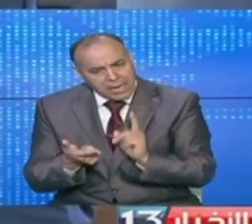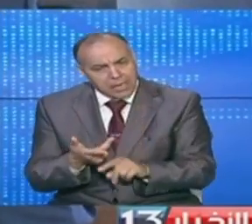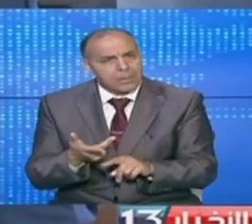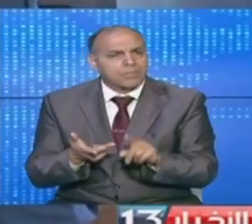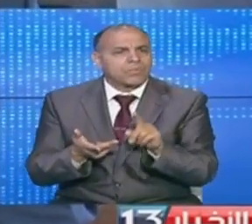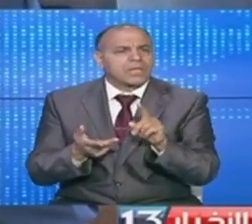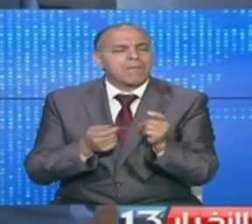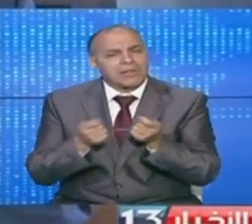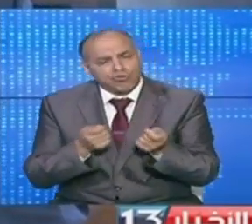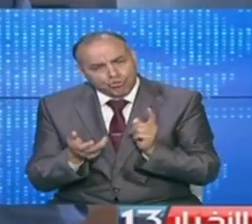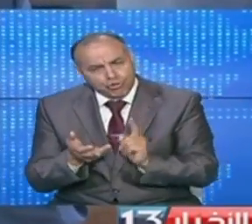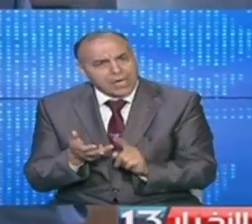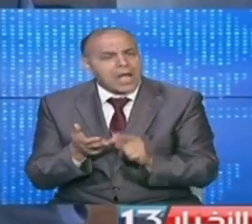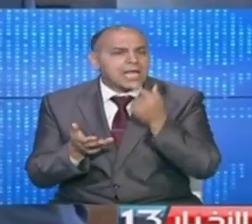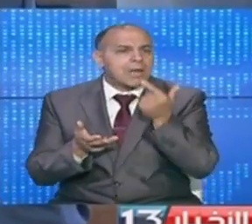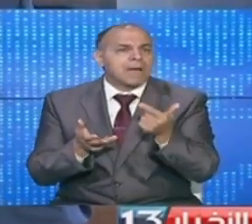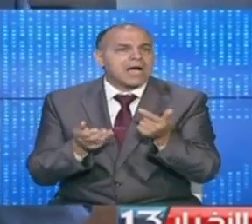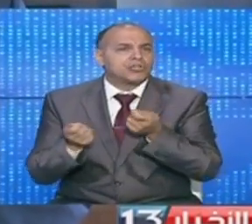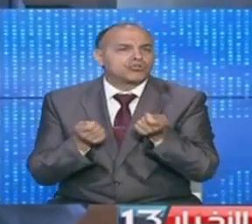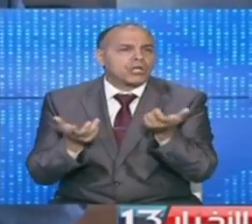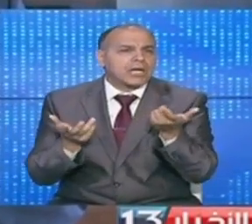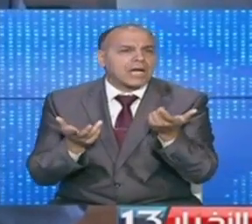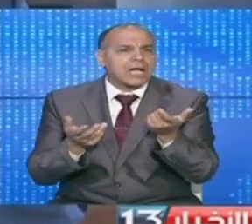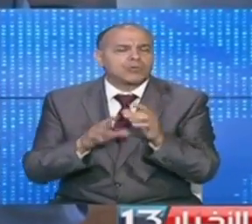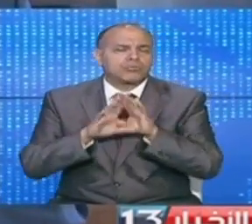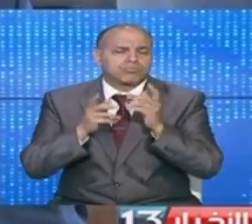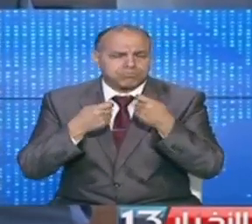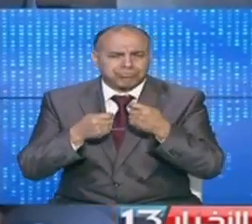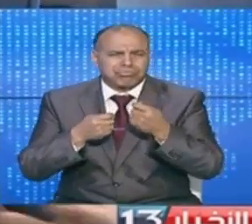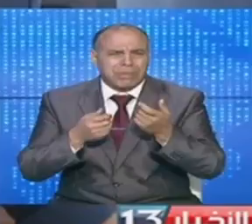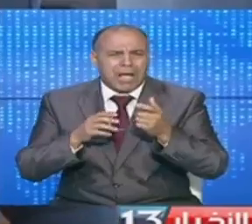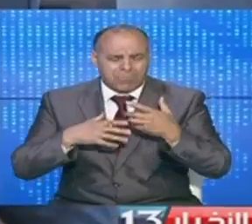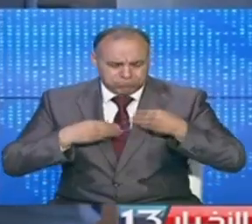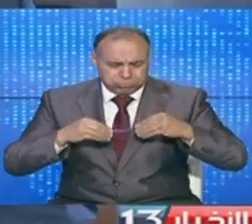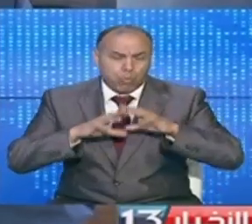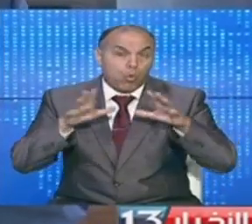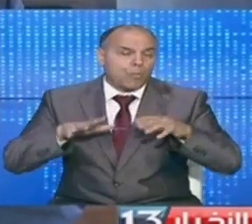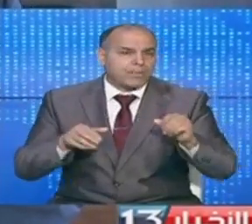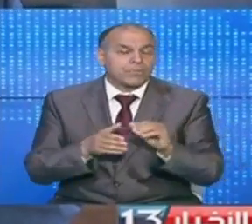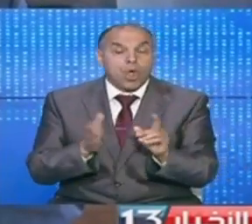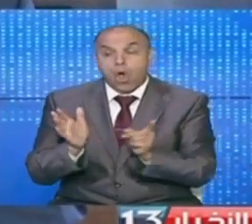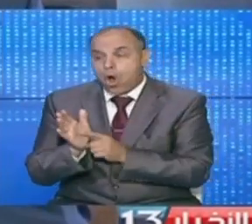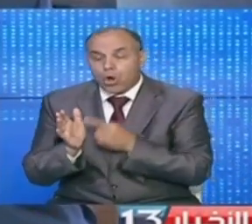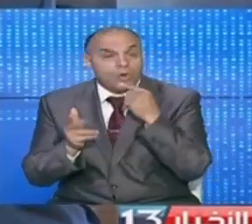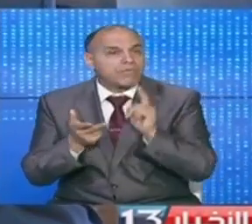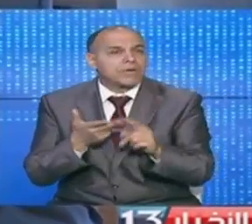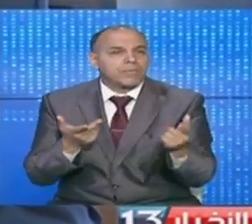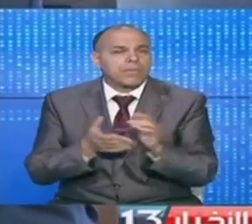ال التجاره ما المقصود بتجاره الجمله ونصف الجمله والمساحات الكبرى وكذلك